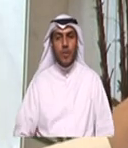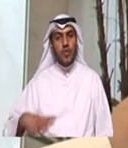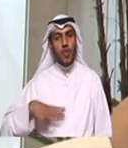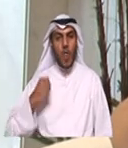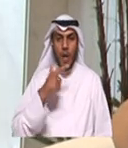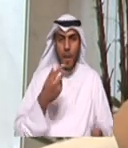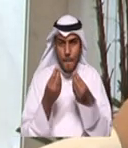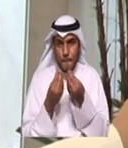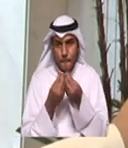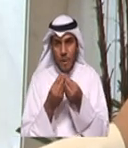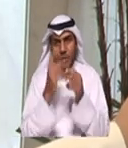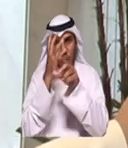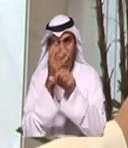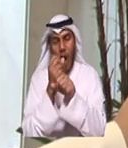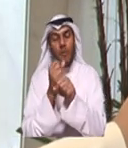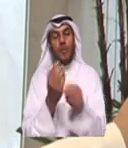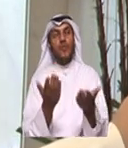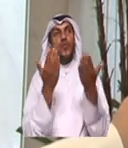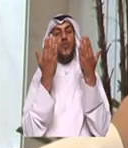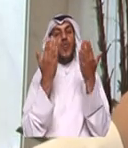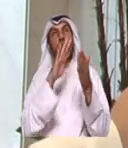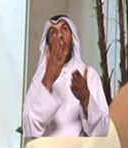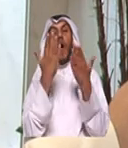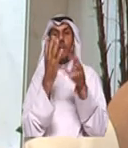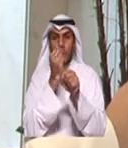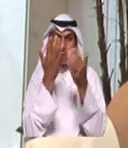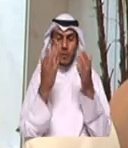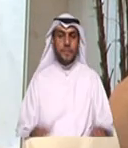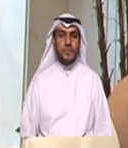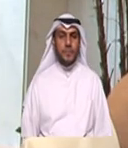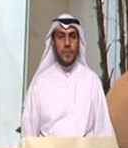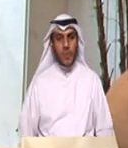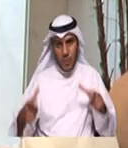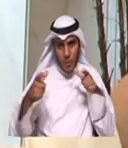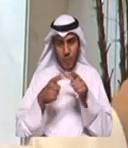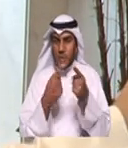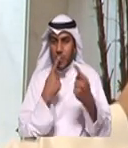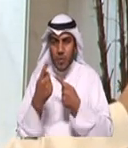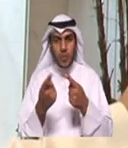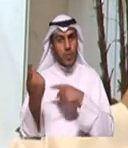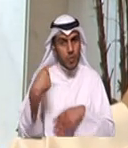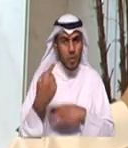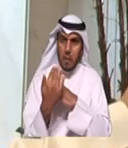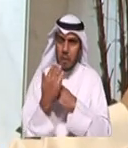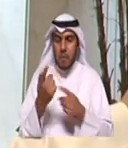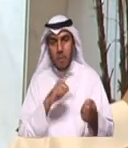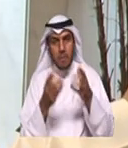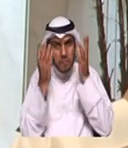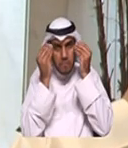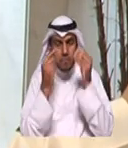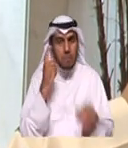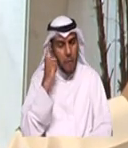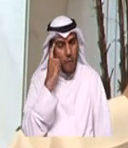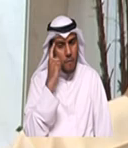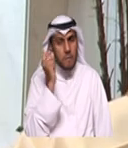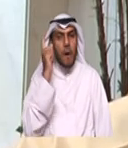الامين شيخ نواف الاحمد الجابر الصباح حفظهم الله ورعاهم، والاستماع الى توجيهاته الكريمه ونصائحه